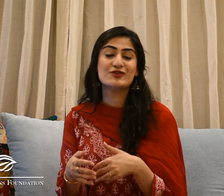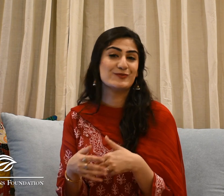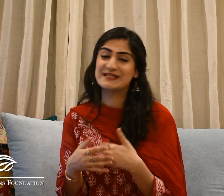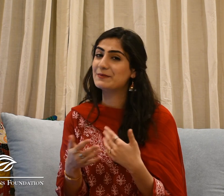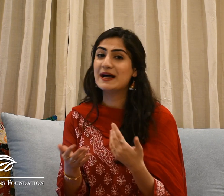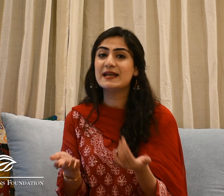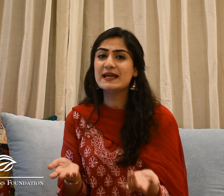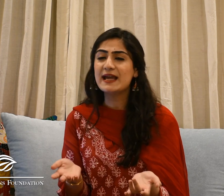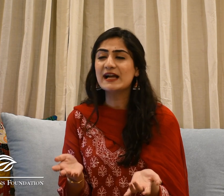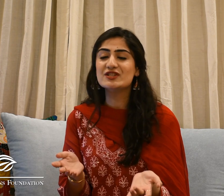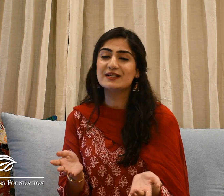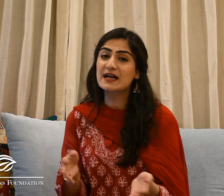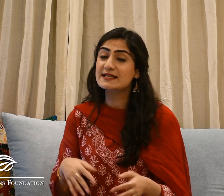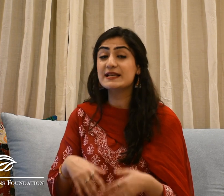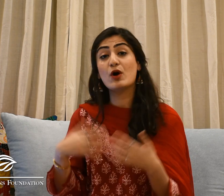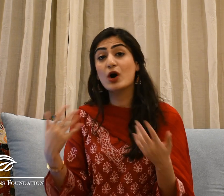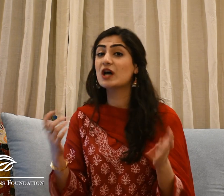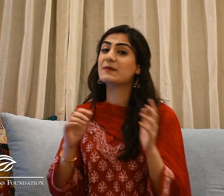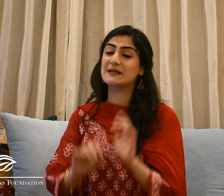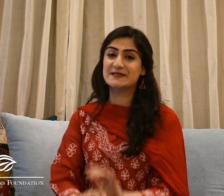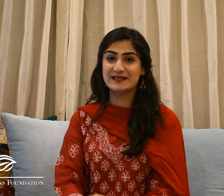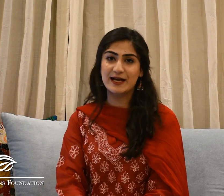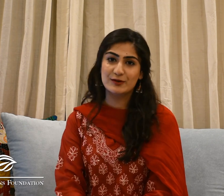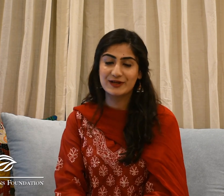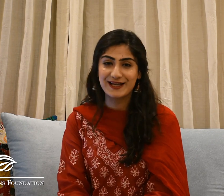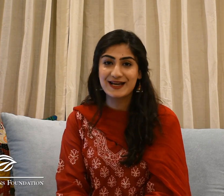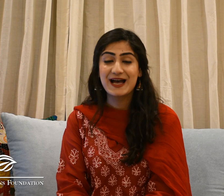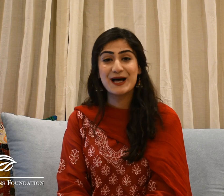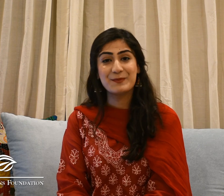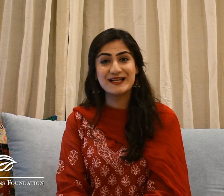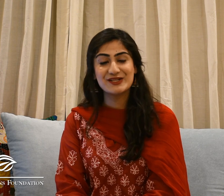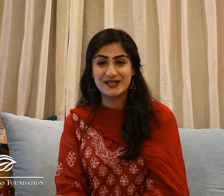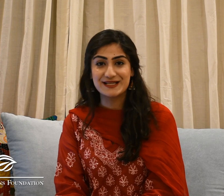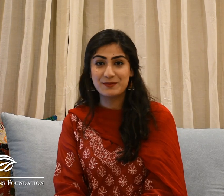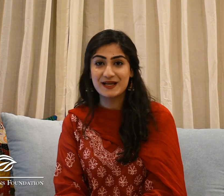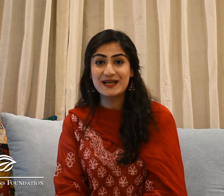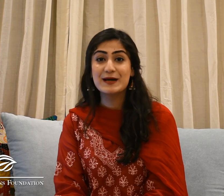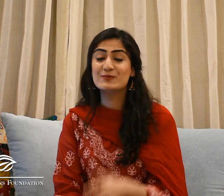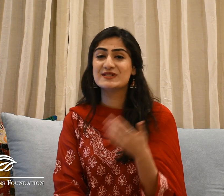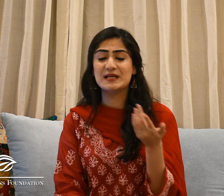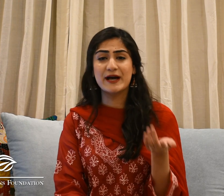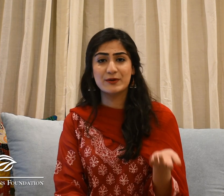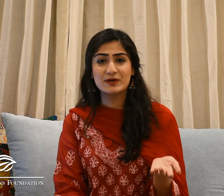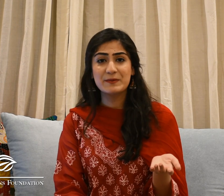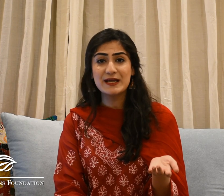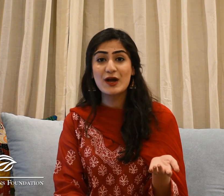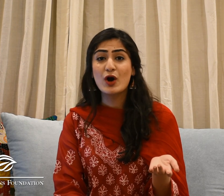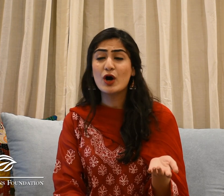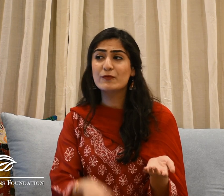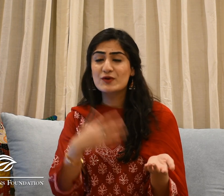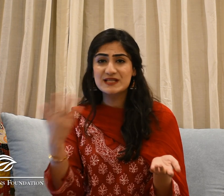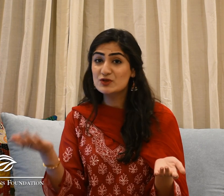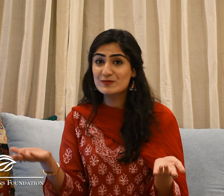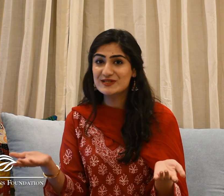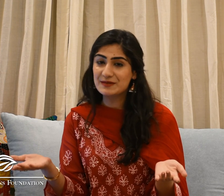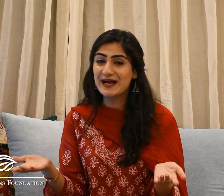है जो मुसलमान नहीं है या जिनका किसी और मज़हब से ताल्लुक है। हमारे झंडे में मुसलमानों का भी